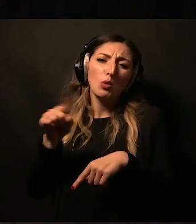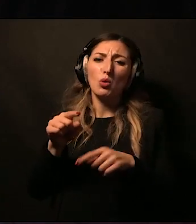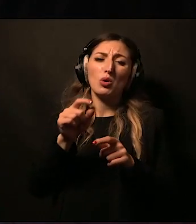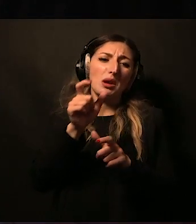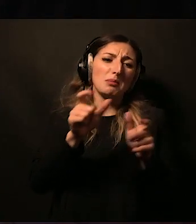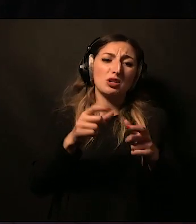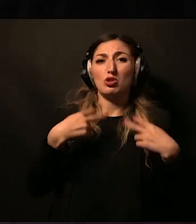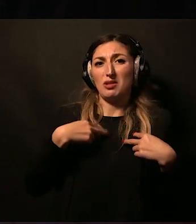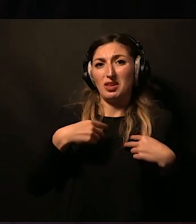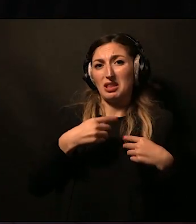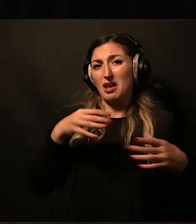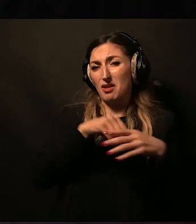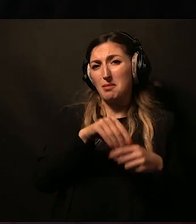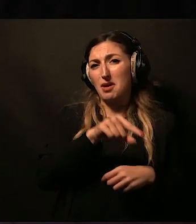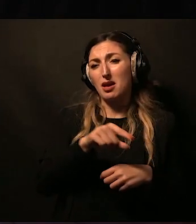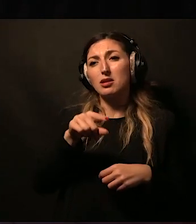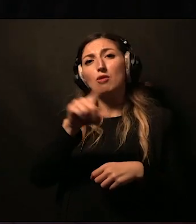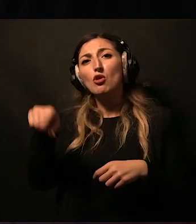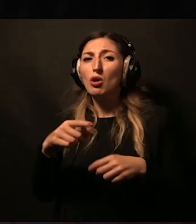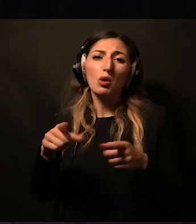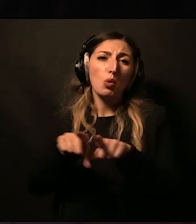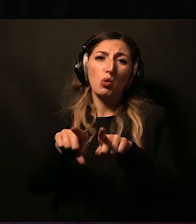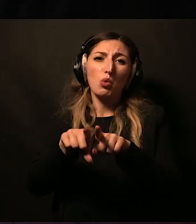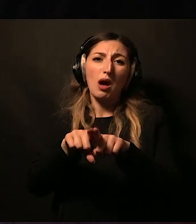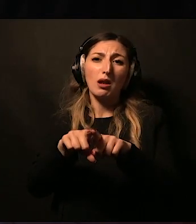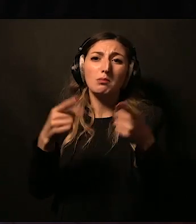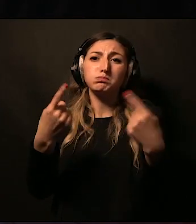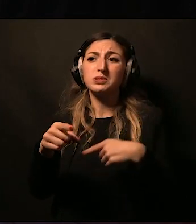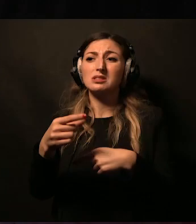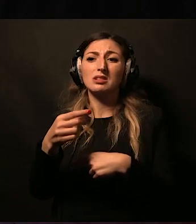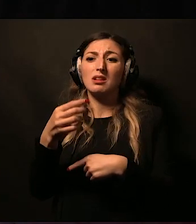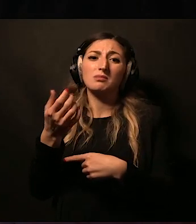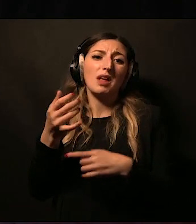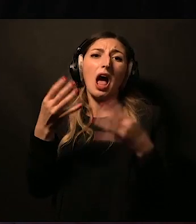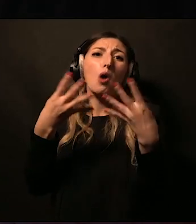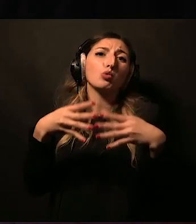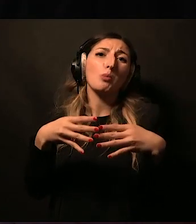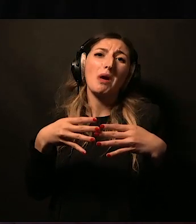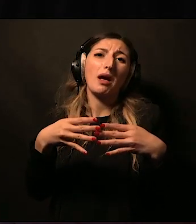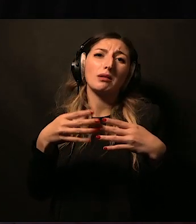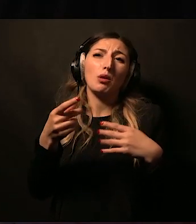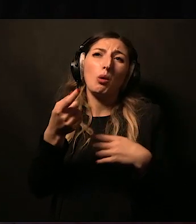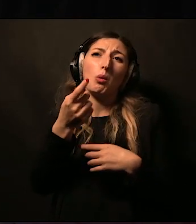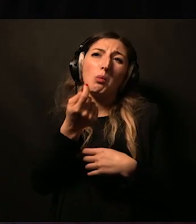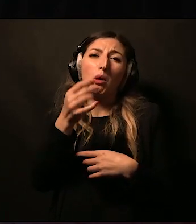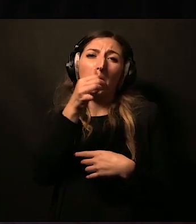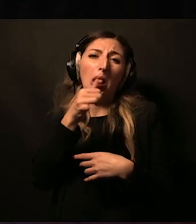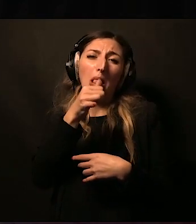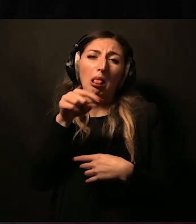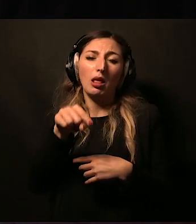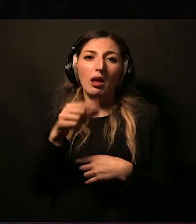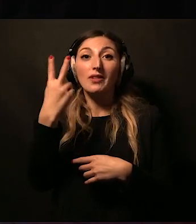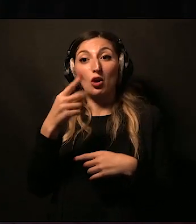concatenazione di pensieri perché è un automatismo Cioè non avete colpa Ora